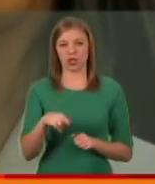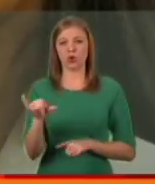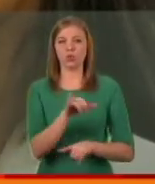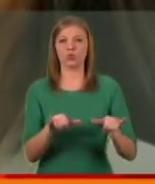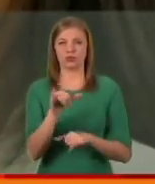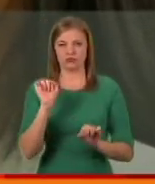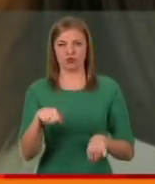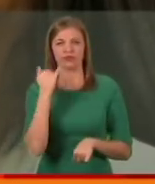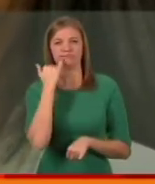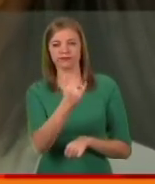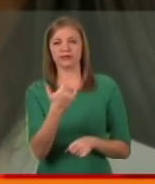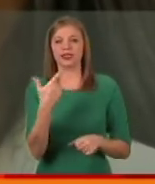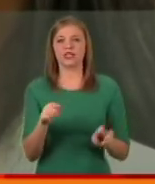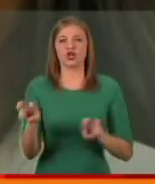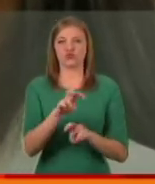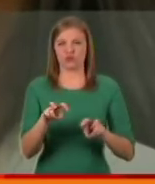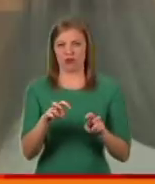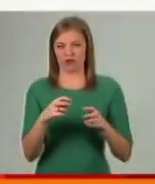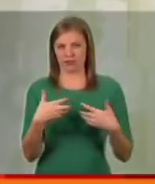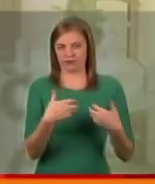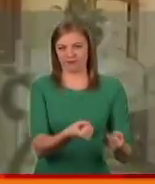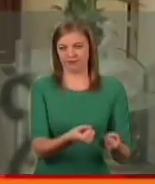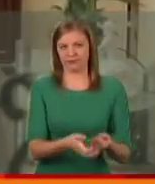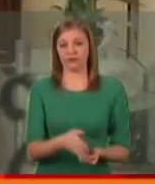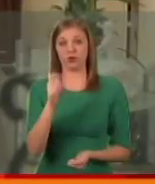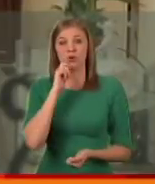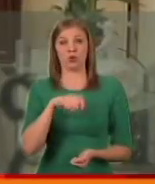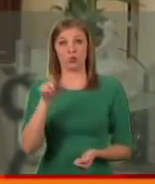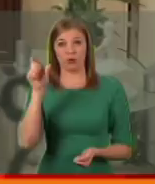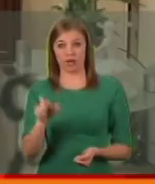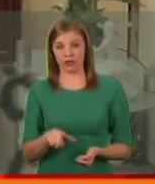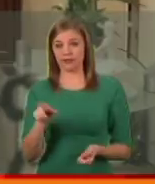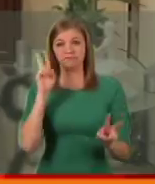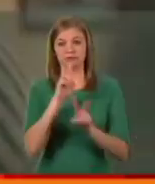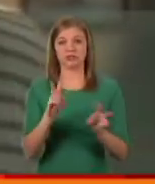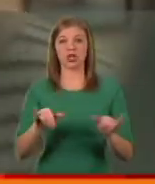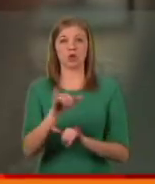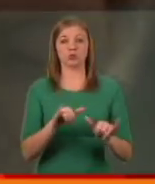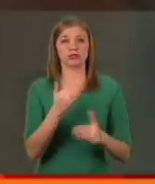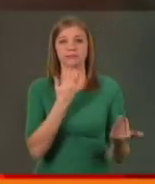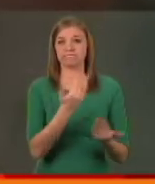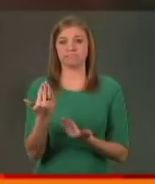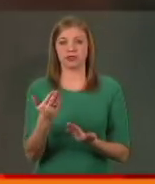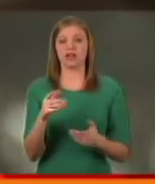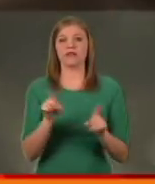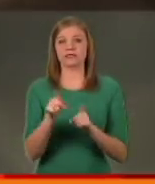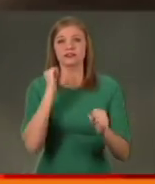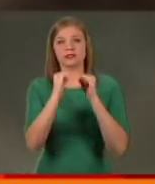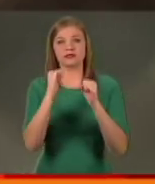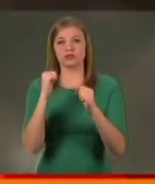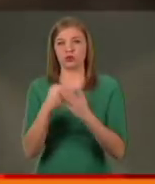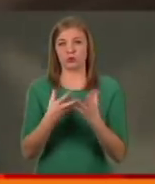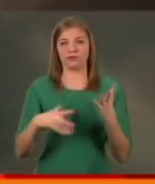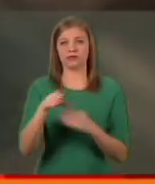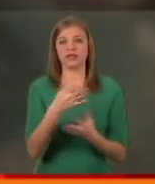куди їй телефонувати та де шукати прихистку. Українка ж Наталя Мазур не знала, куди звертатися. Одначе стукала в усі